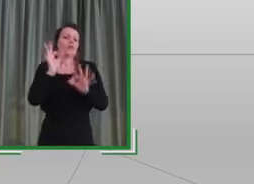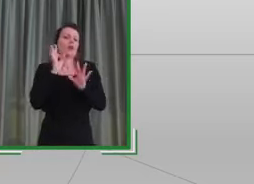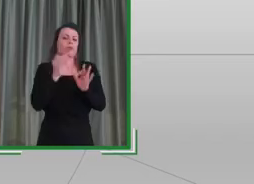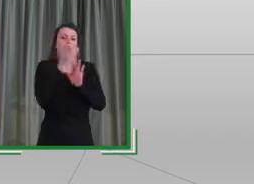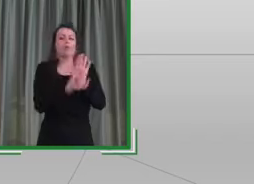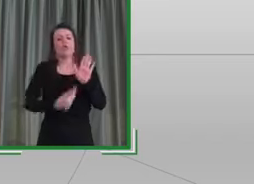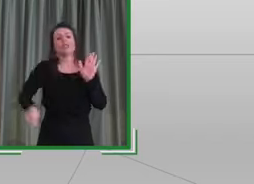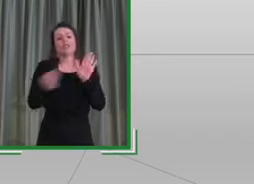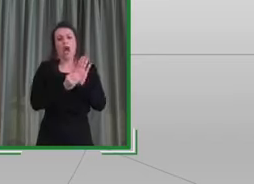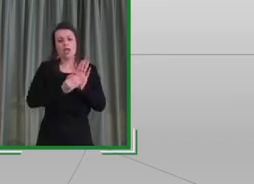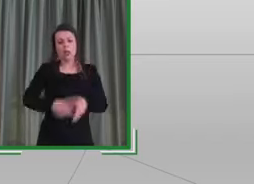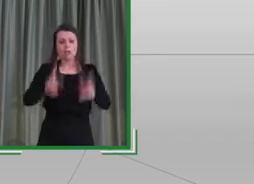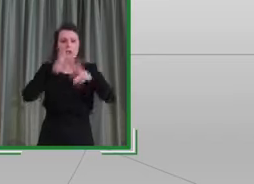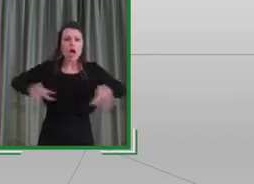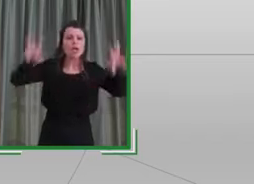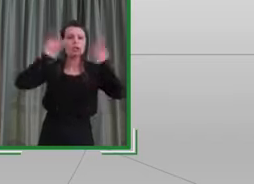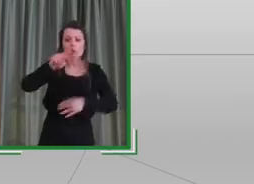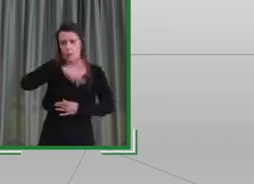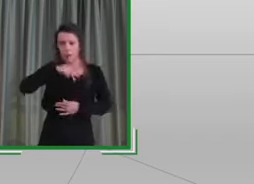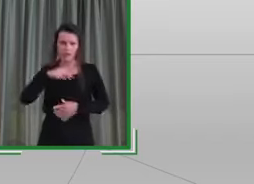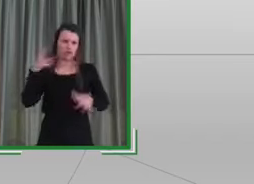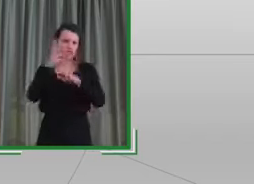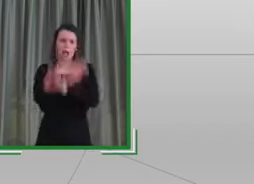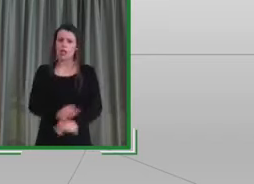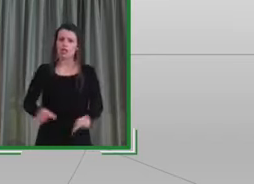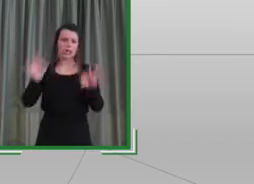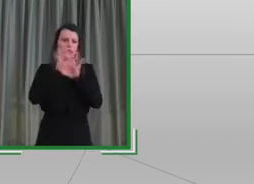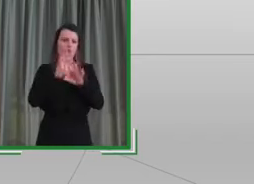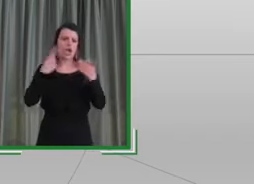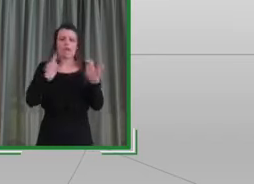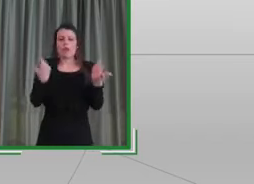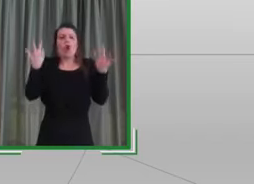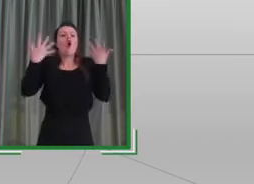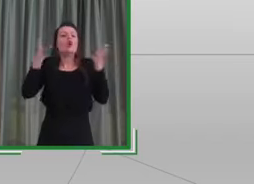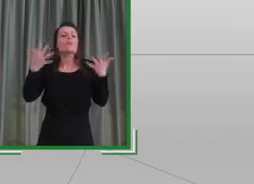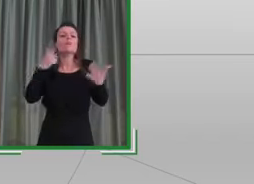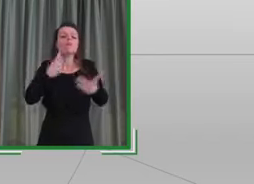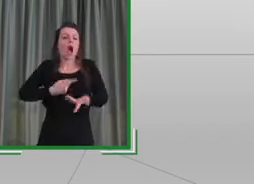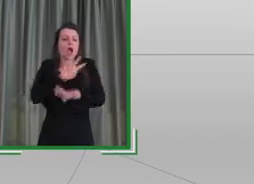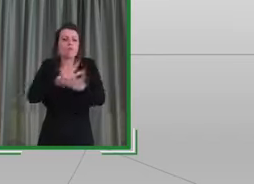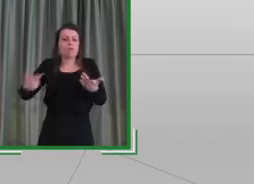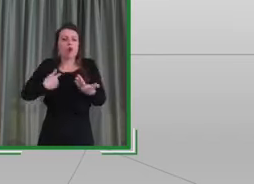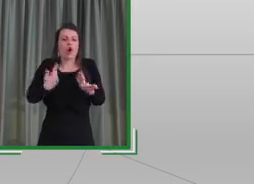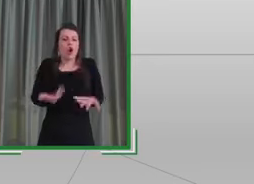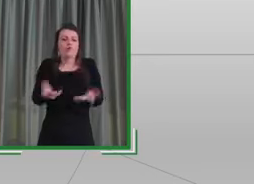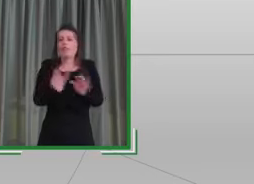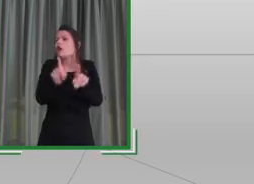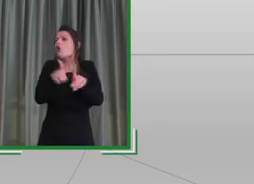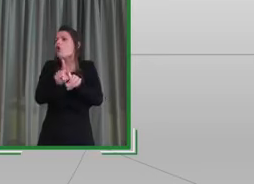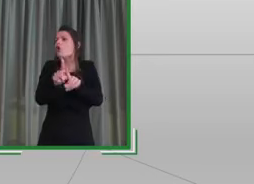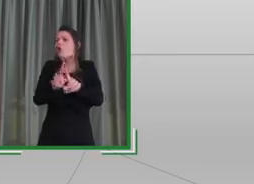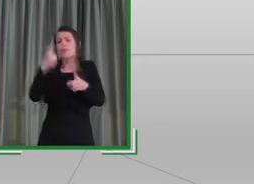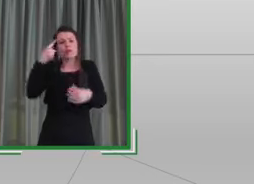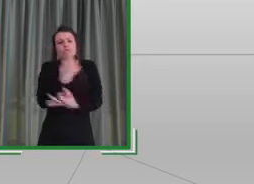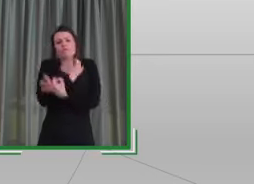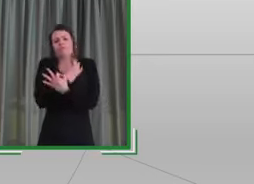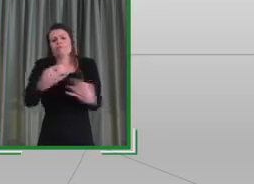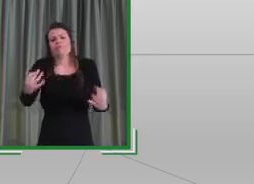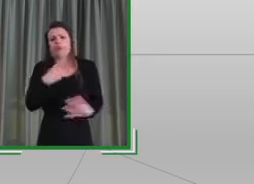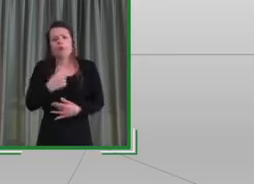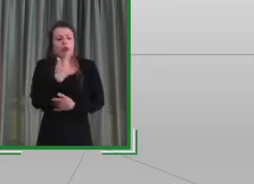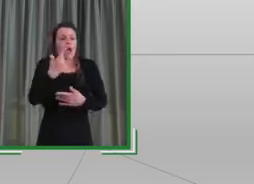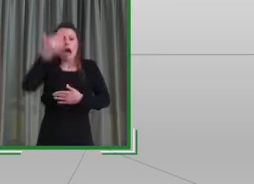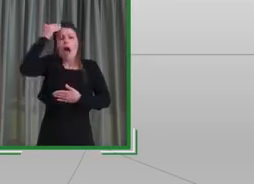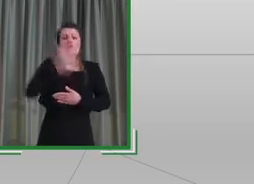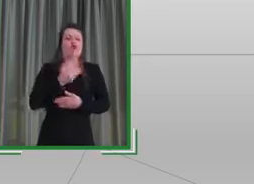è chiaramente testato che il questionario è assolutamente anonimo quindi ma è importante che